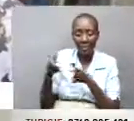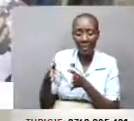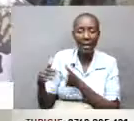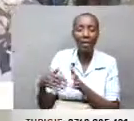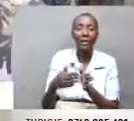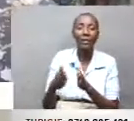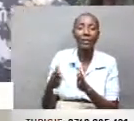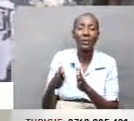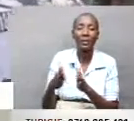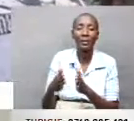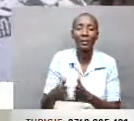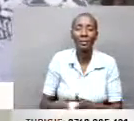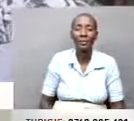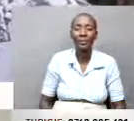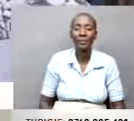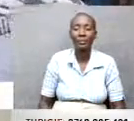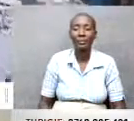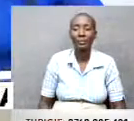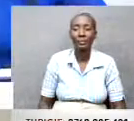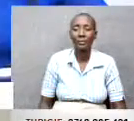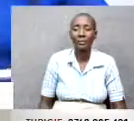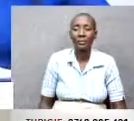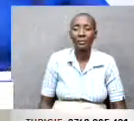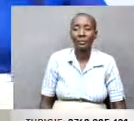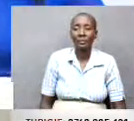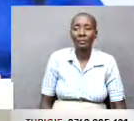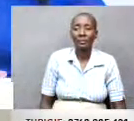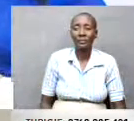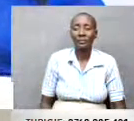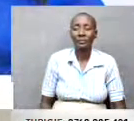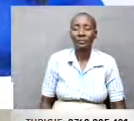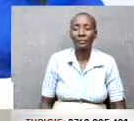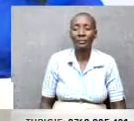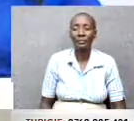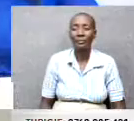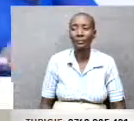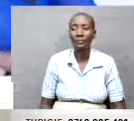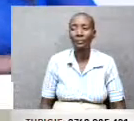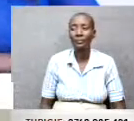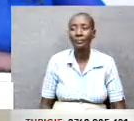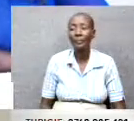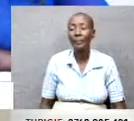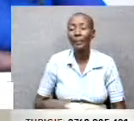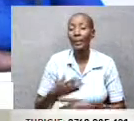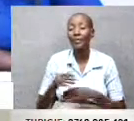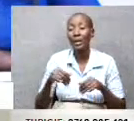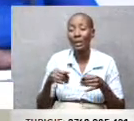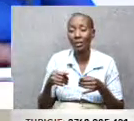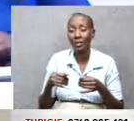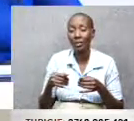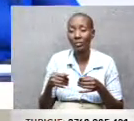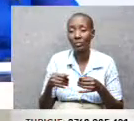Zablon Mashara, runinga ya TV47, Nairobi. Na mtazamaji, baada ya taarifa hiyo